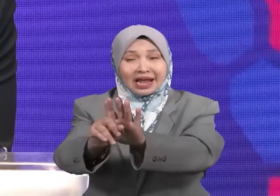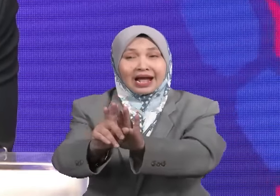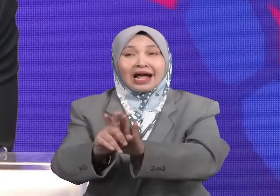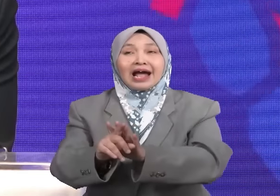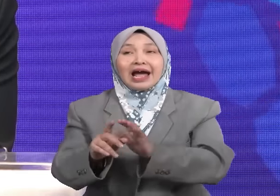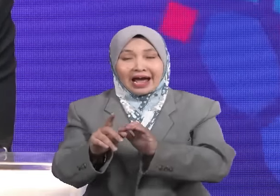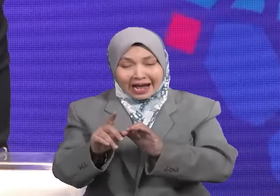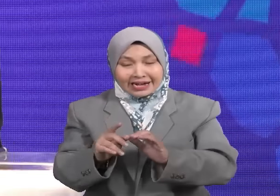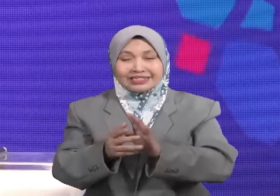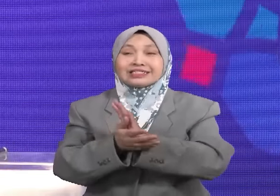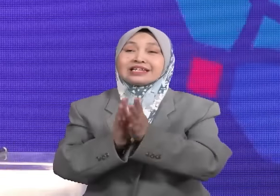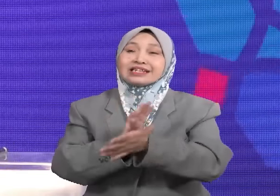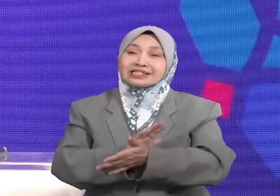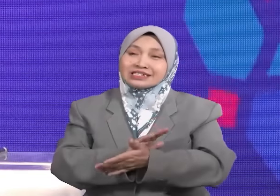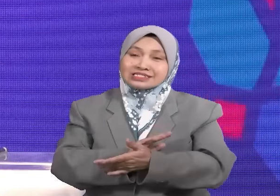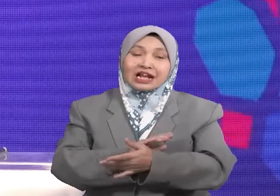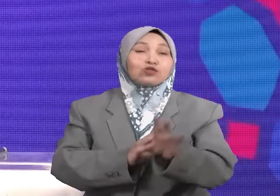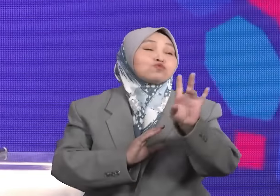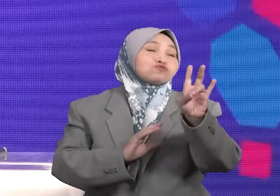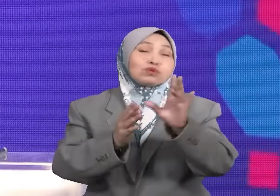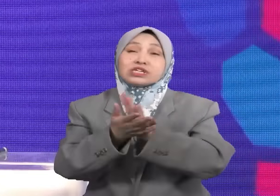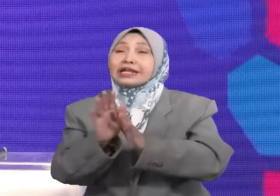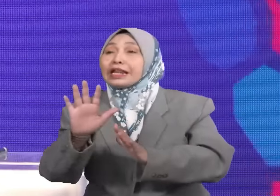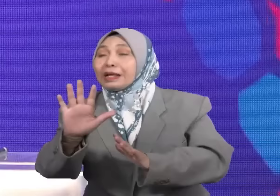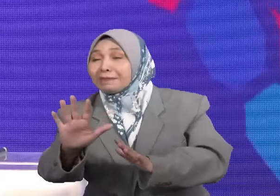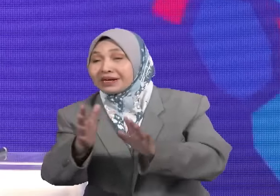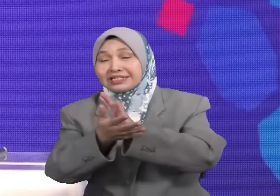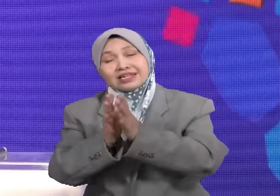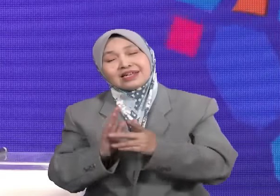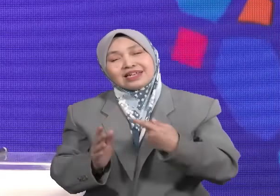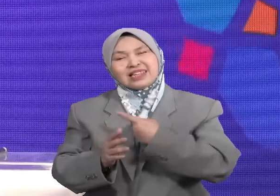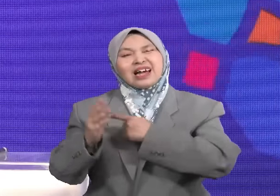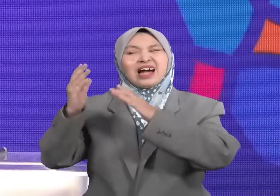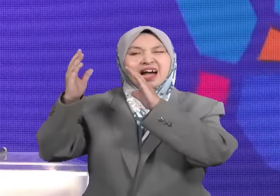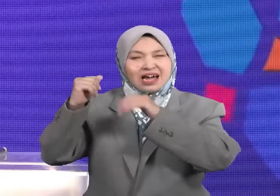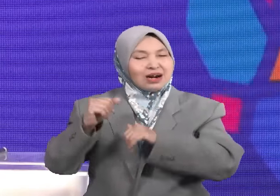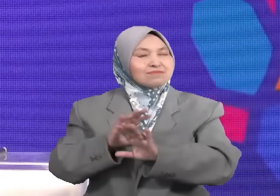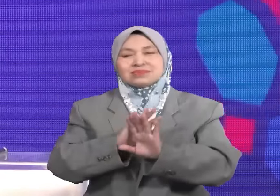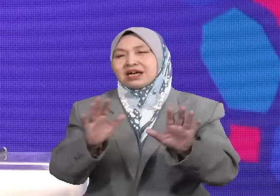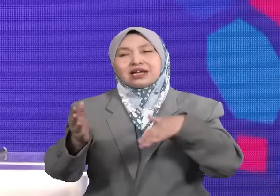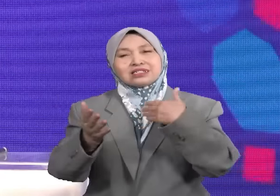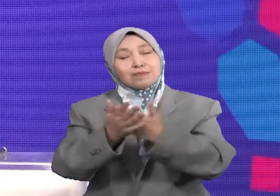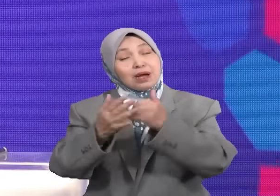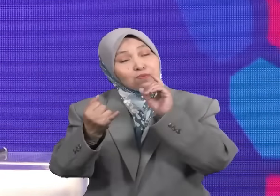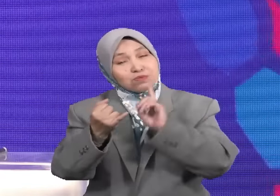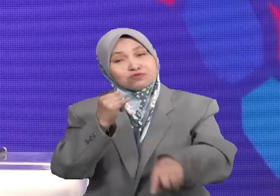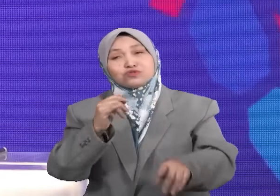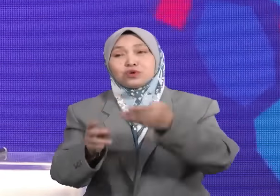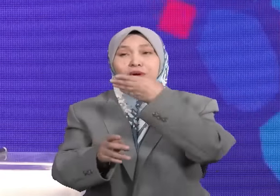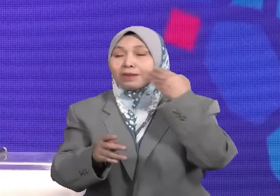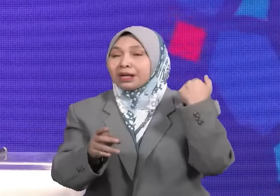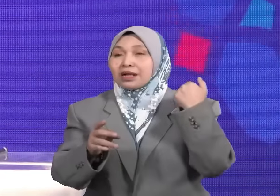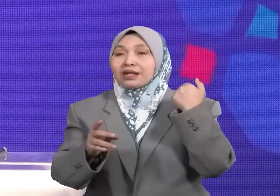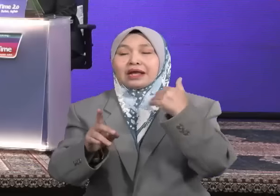saf ke depan lah. Dan 7 jadi 5 dan sebagainya. Kita harap jangan sampai hujung Ramadan kekal begitu